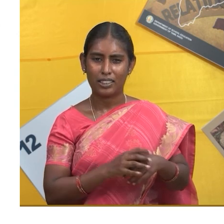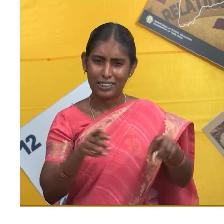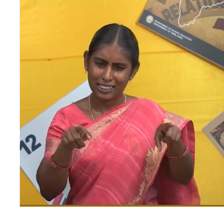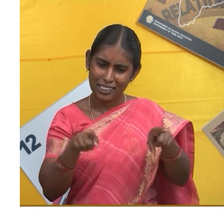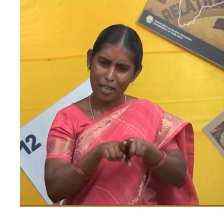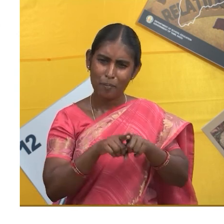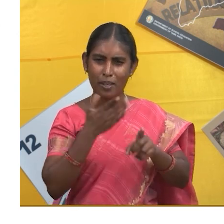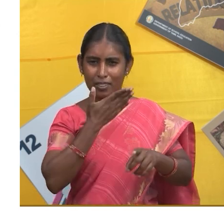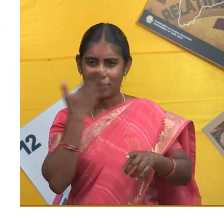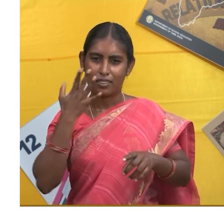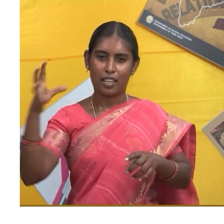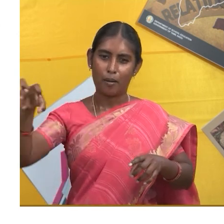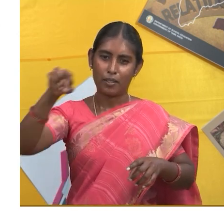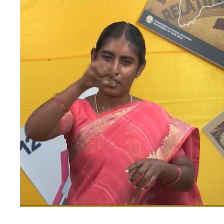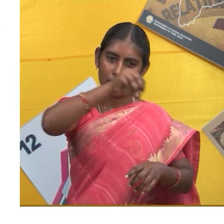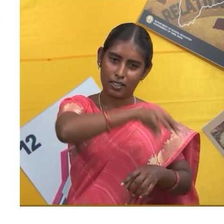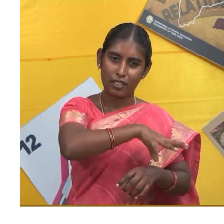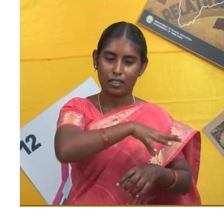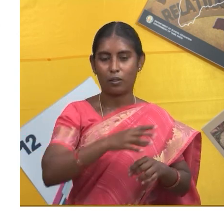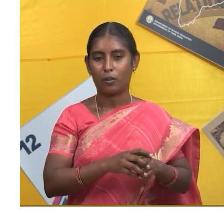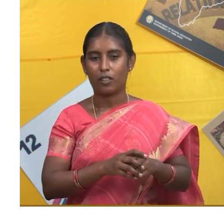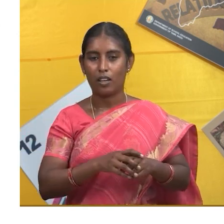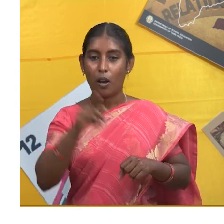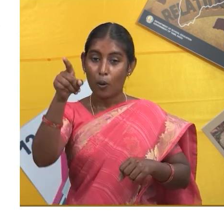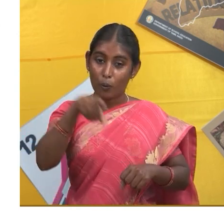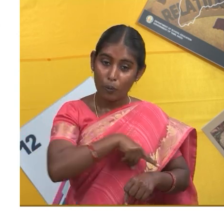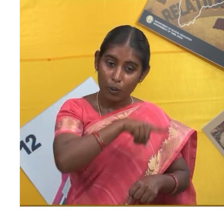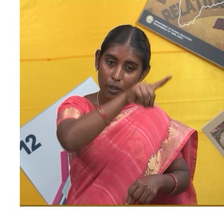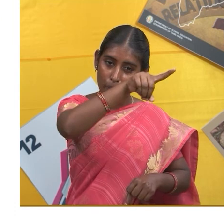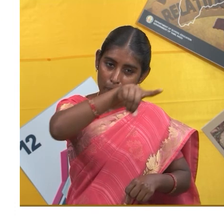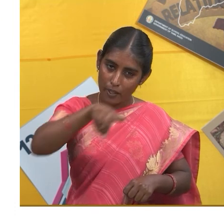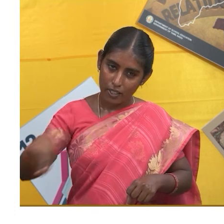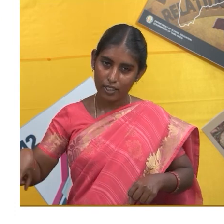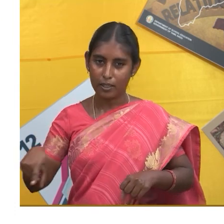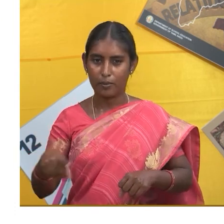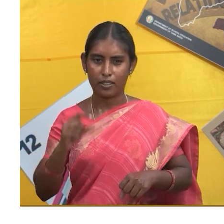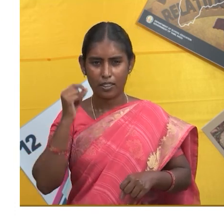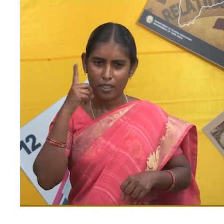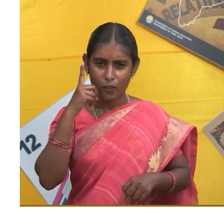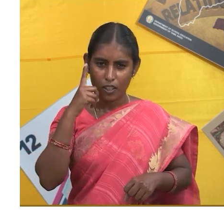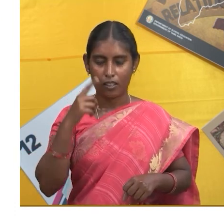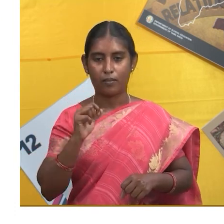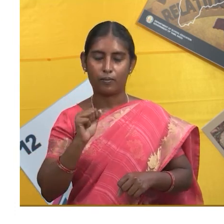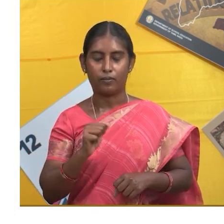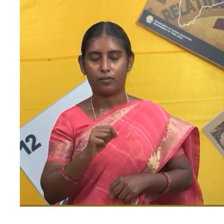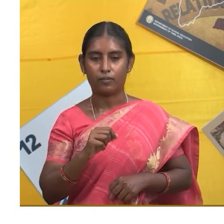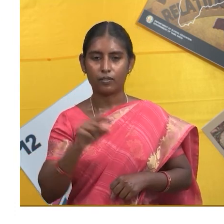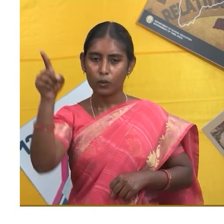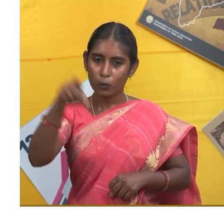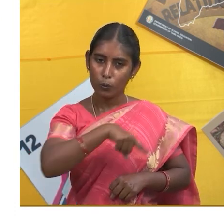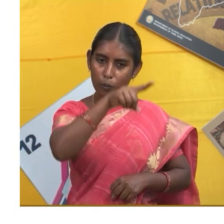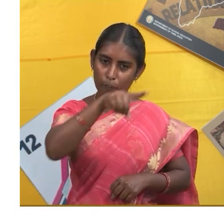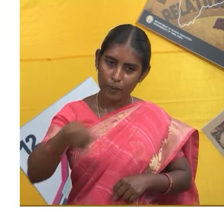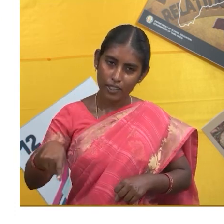அவலா, ரொண்டுமினை செய்யிலா. அடத்த இதிலை இருந்த கூற்குபேருகள் பவனுறோம். ஏனா இதுமும் பிண்ணத்தில இறுக்கு இதும் பிண்ணத்தில் இருக்கு கூற்குப்பேருகள் பண்ணும் பலுதே. So